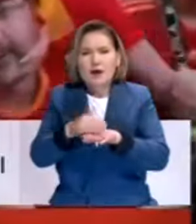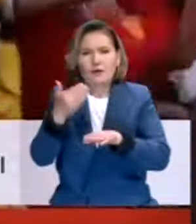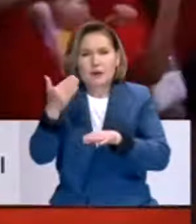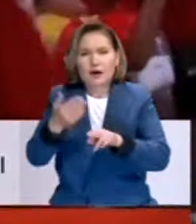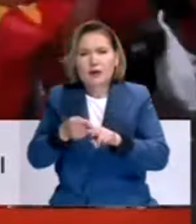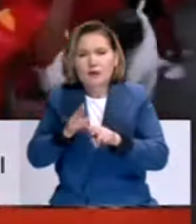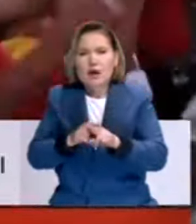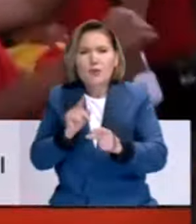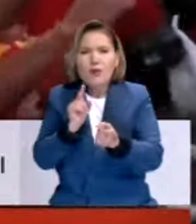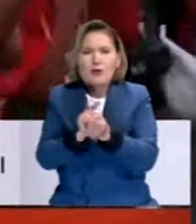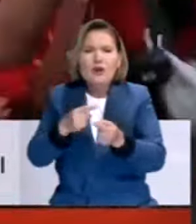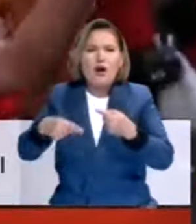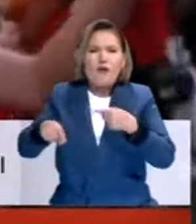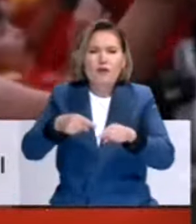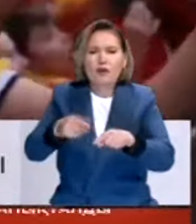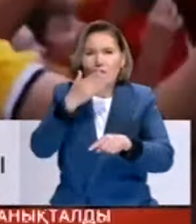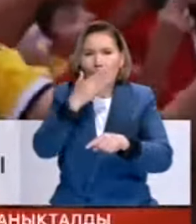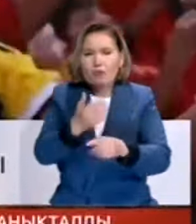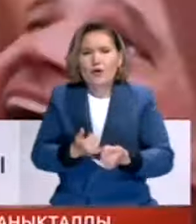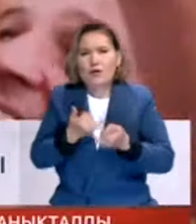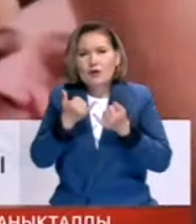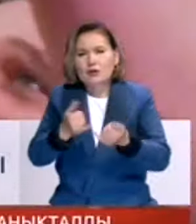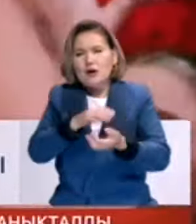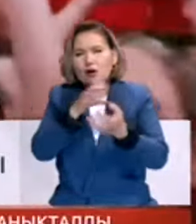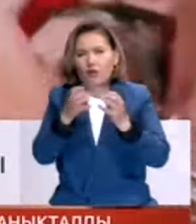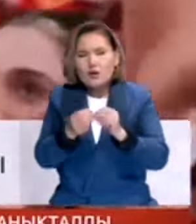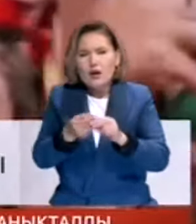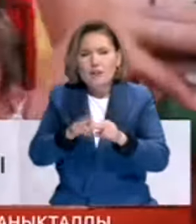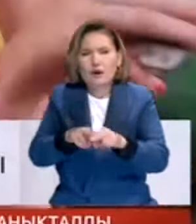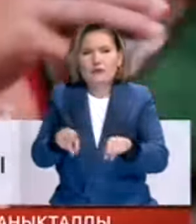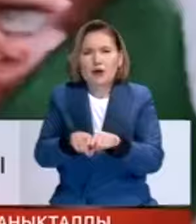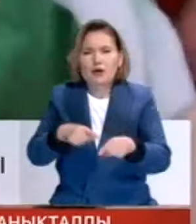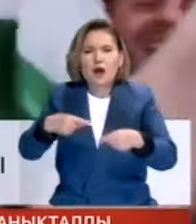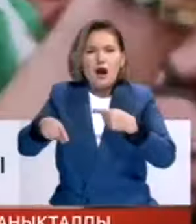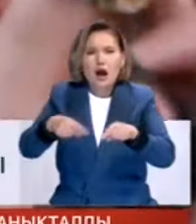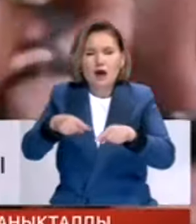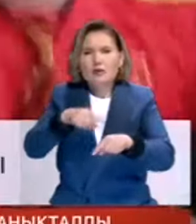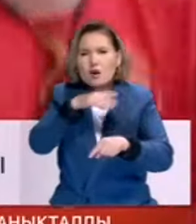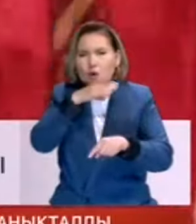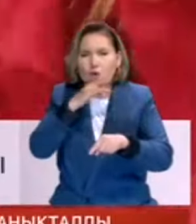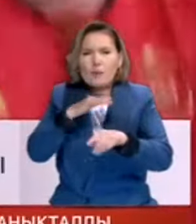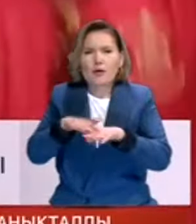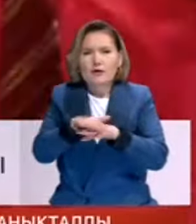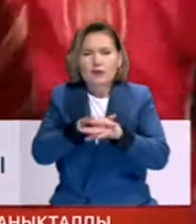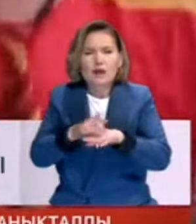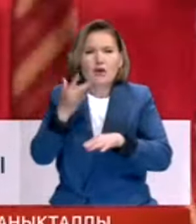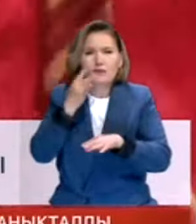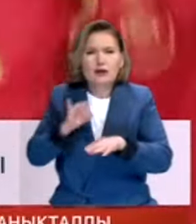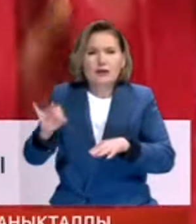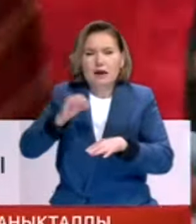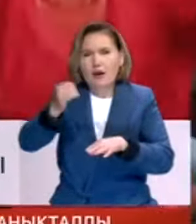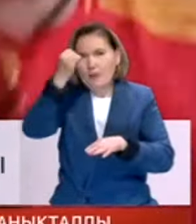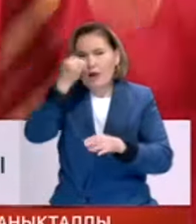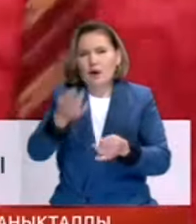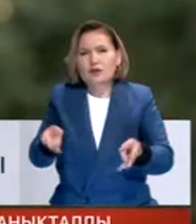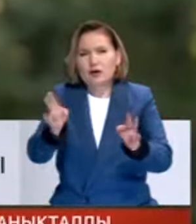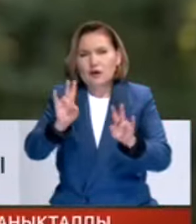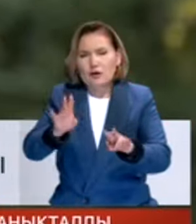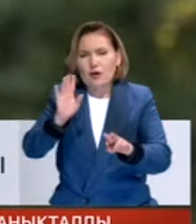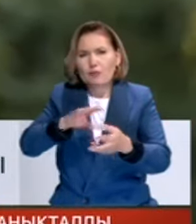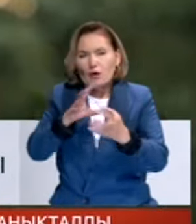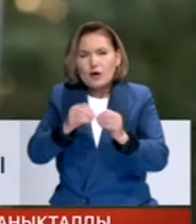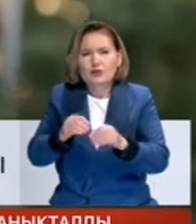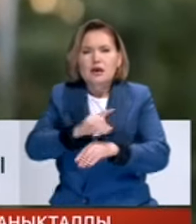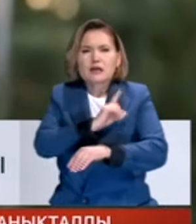құрама мүшелерінің алуандығына риза. Бірқатар сарапшылардың ойынша мұндай адамдардың көптігі тарихи аймақтық және ұлтаралық шиеленіске толы елдің